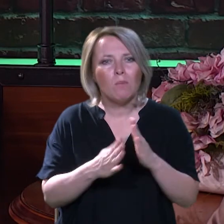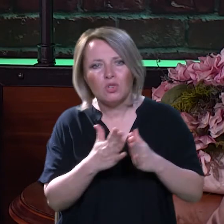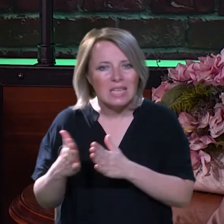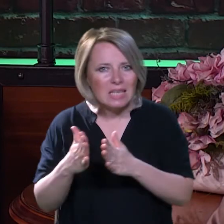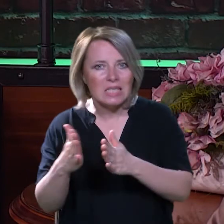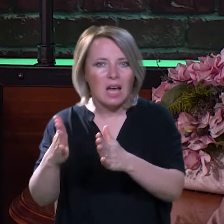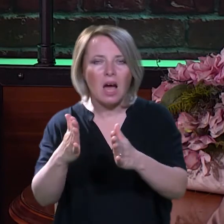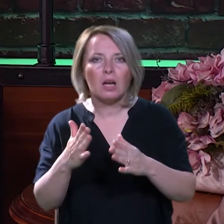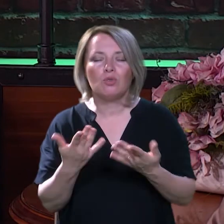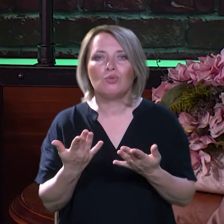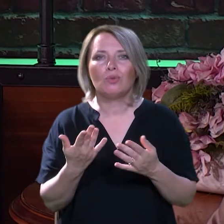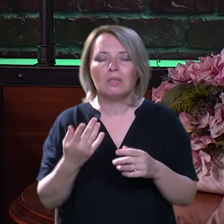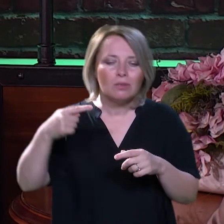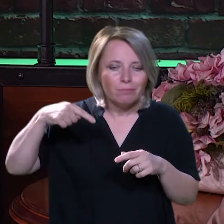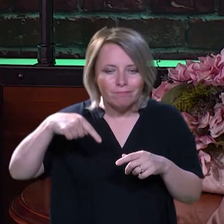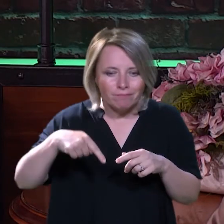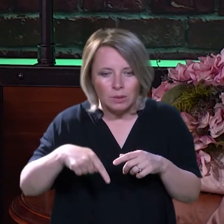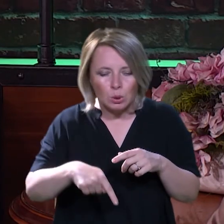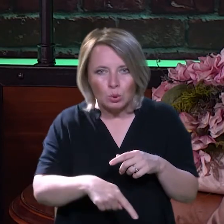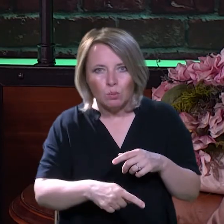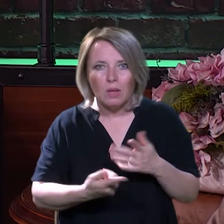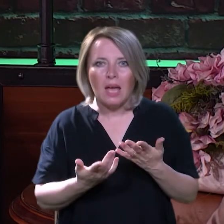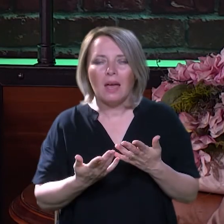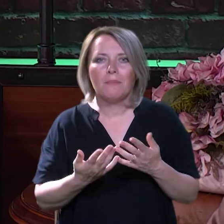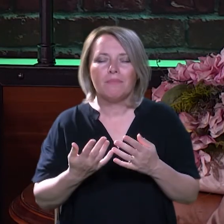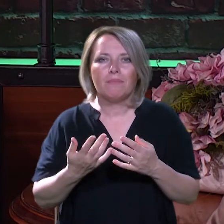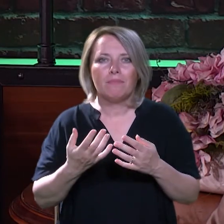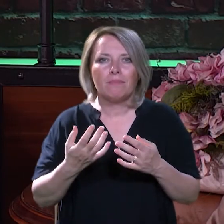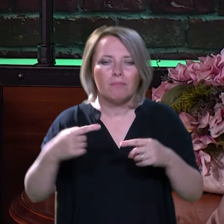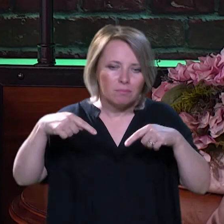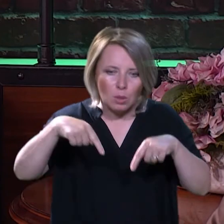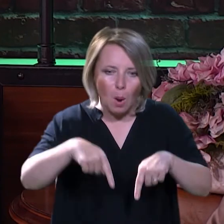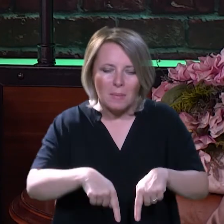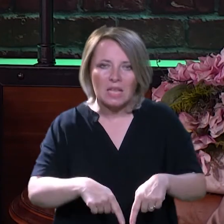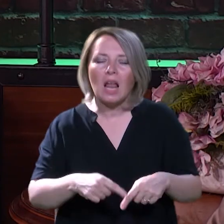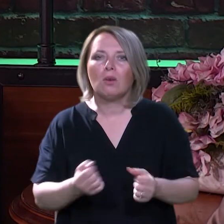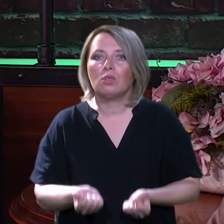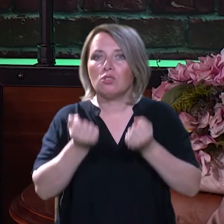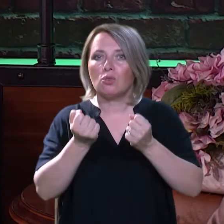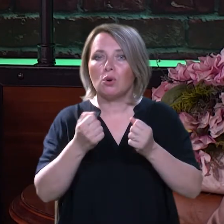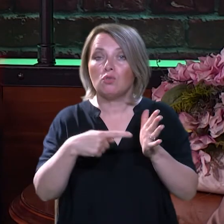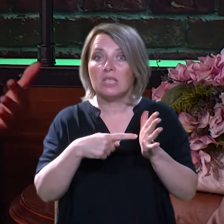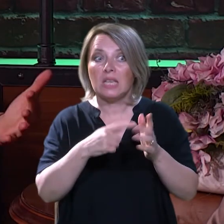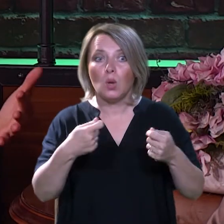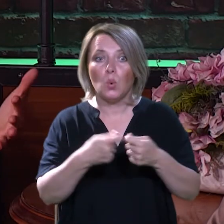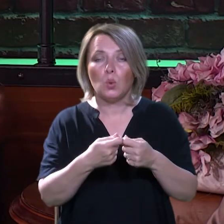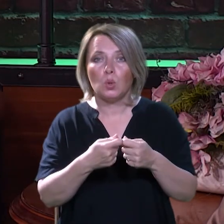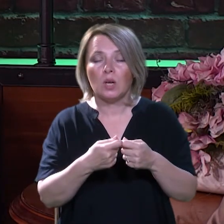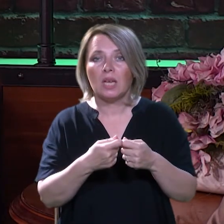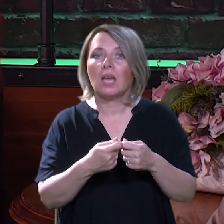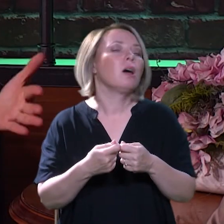snađu i onda su nekako dublje tonuli u tu svoju teškoću. Cilj same udruge je da se izbjegne ta